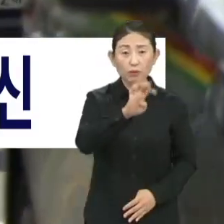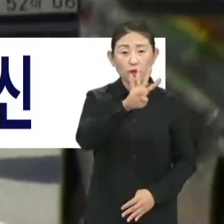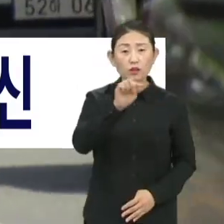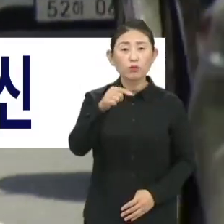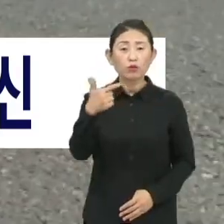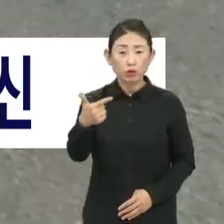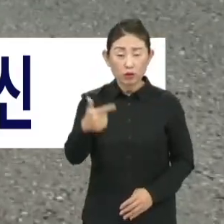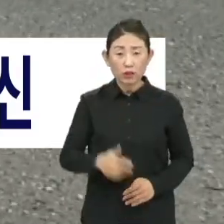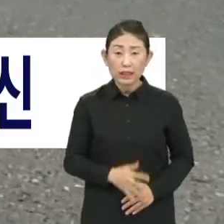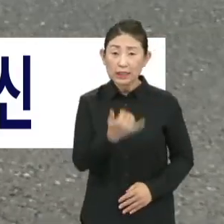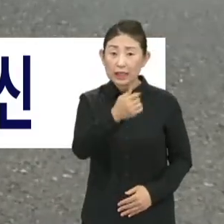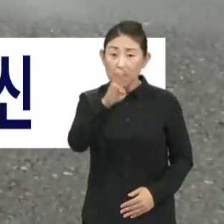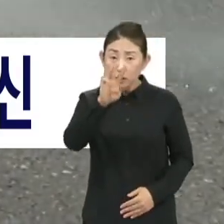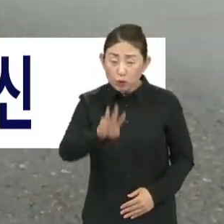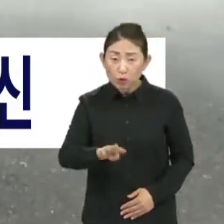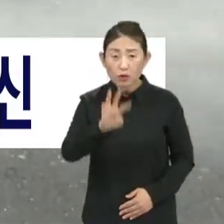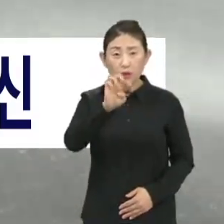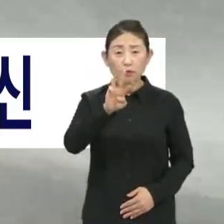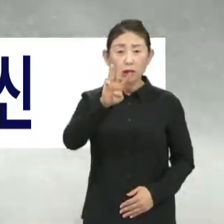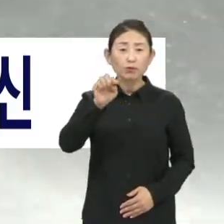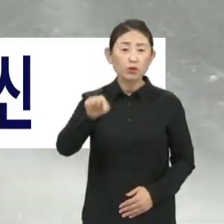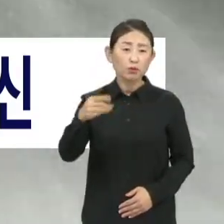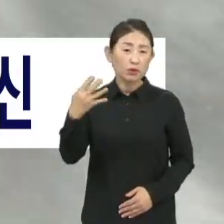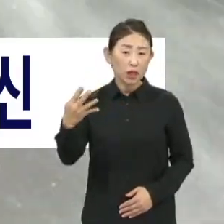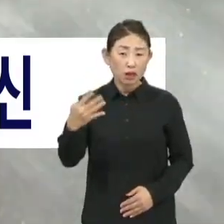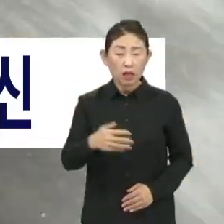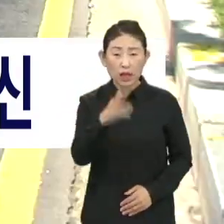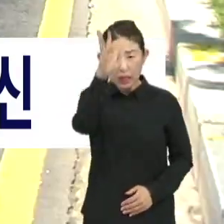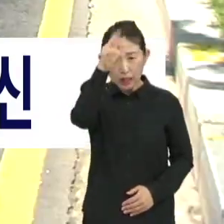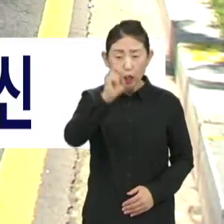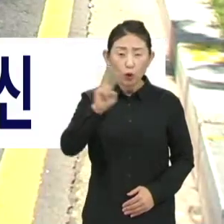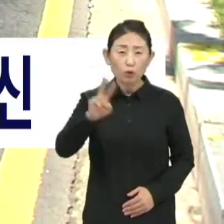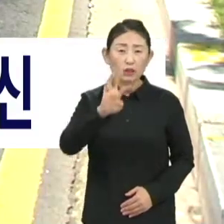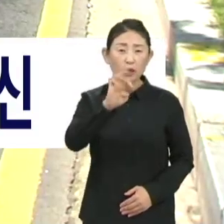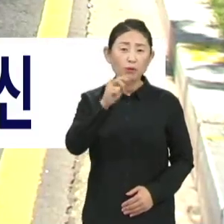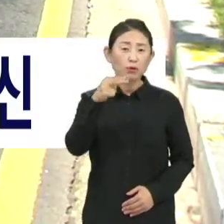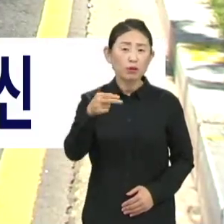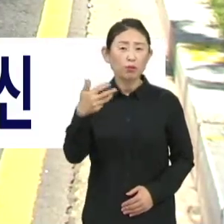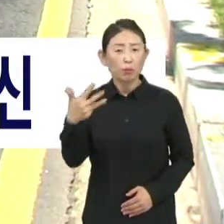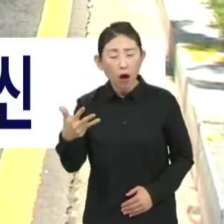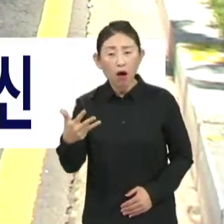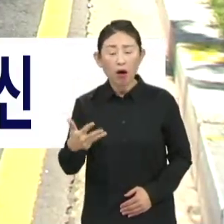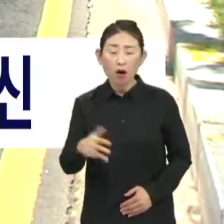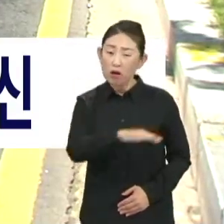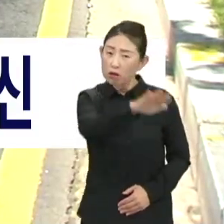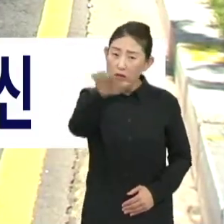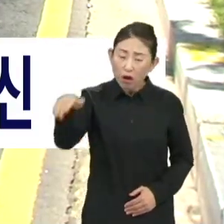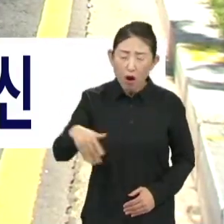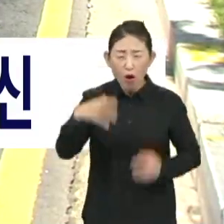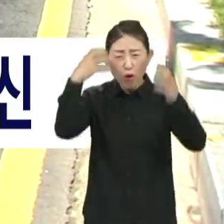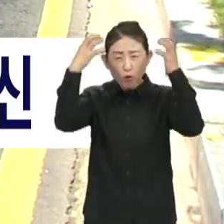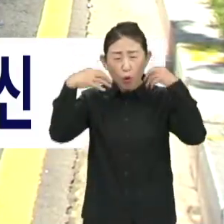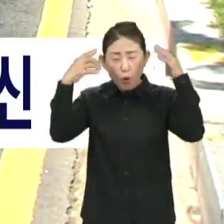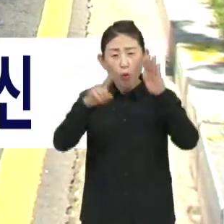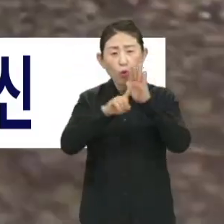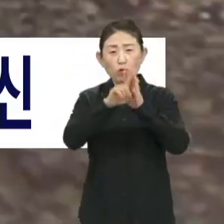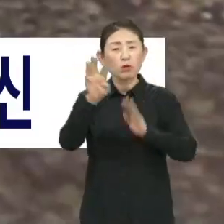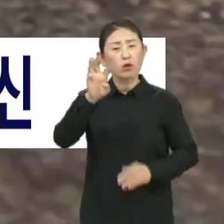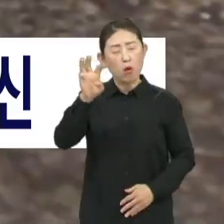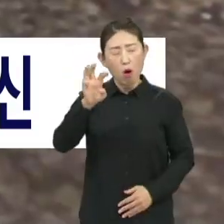34.6도 세종금남 33.4도 개룡 32.8도 등으로 대부분 지역의 온도가 30도를